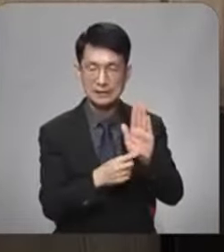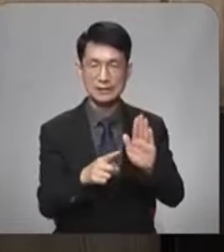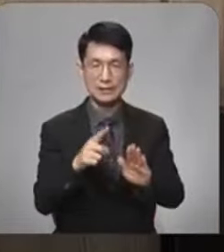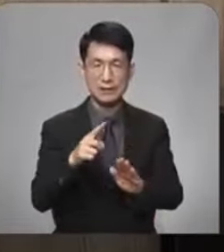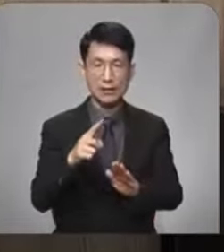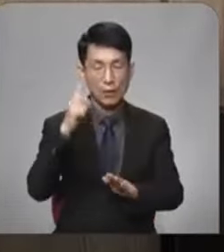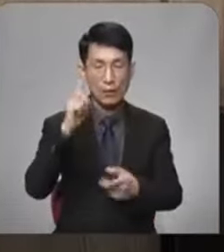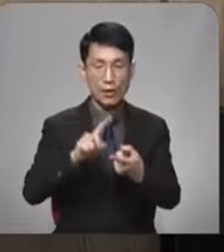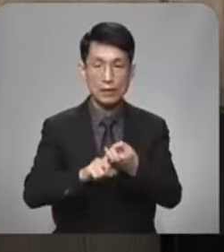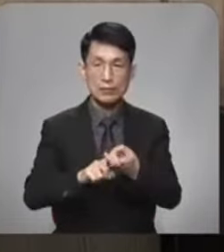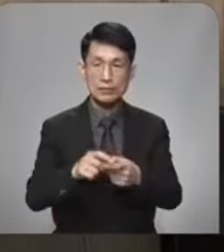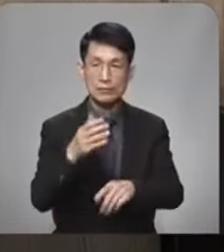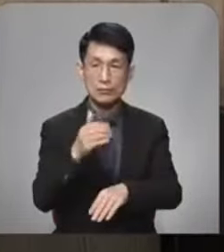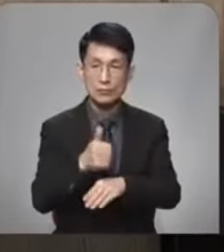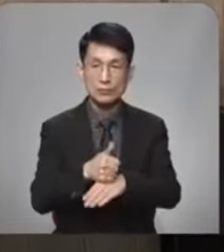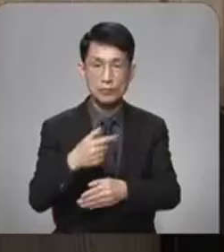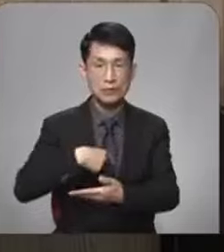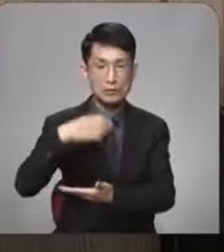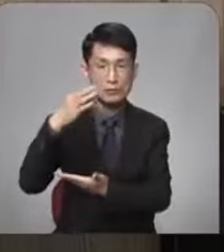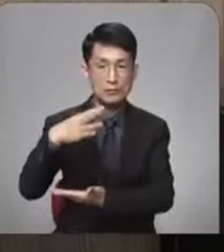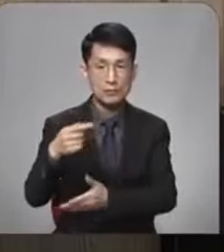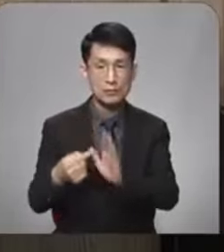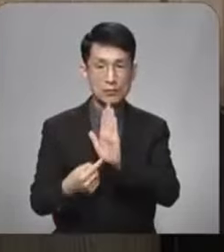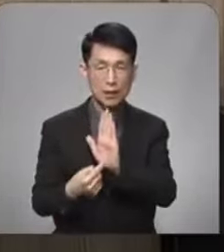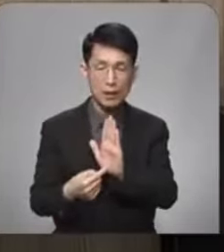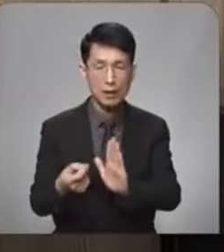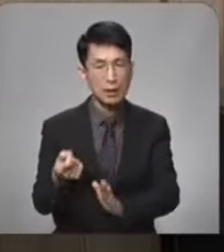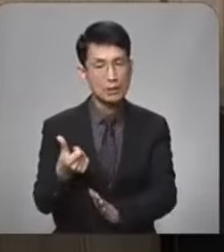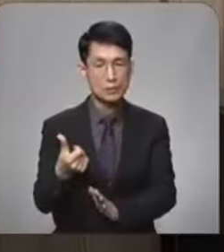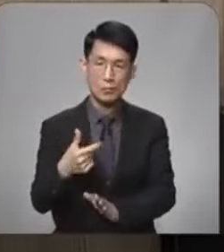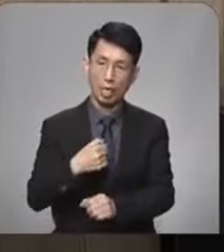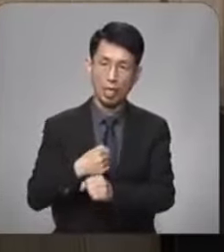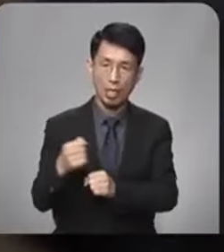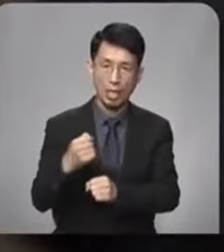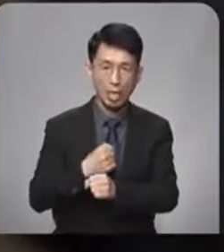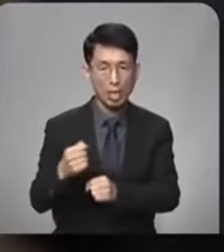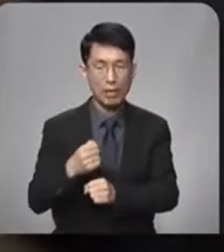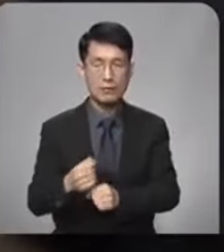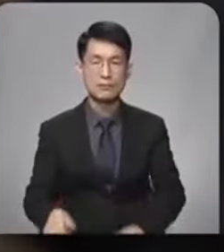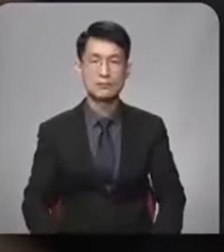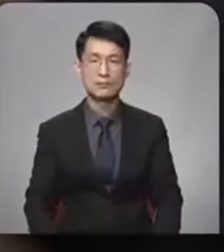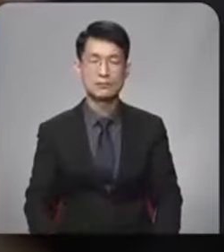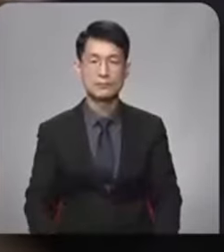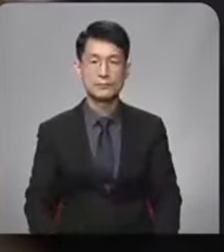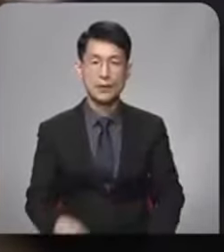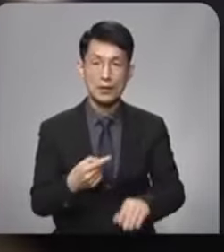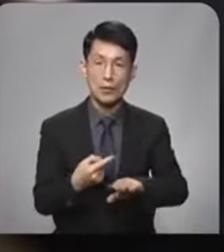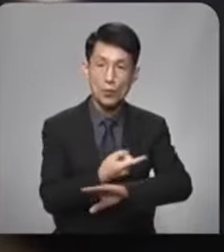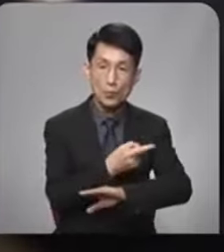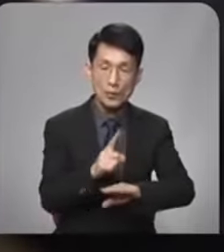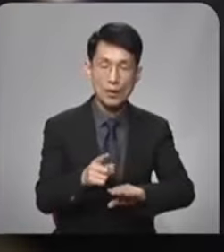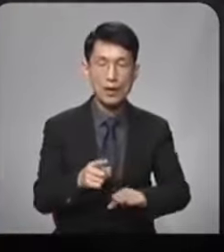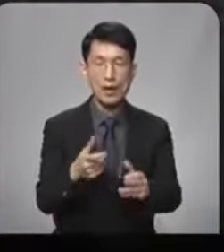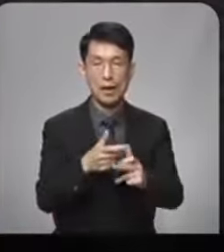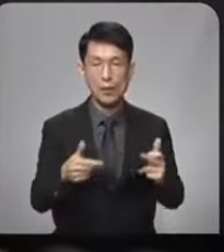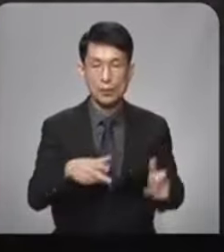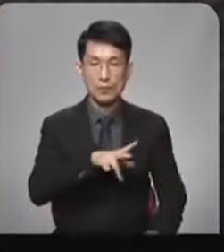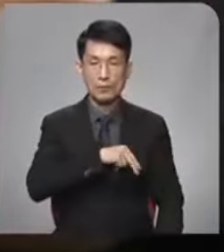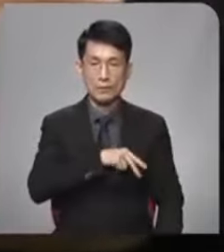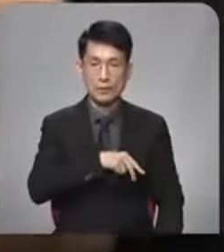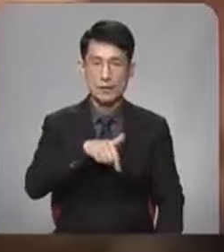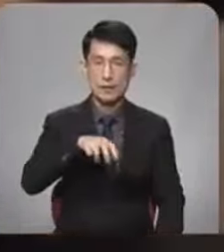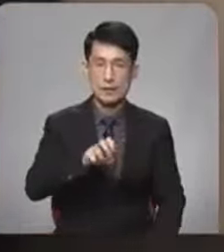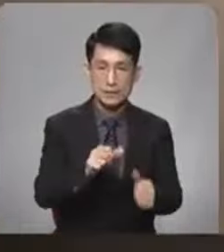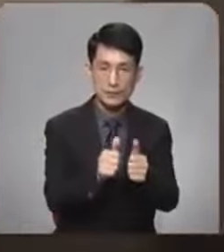이런 결과로 나와서 사실 제 입장에서 조금 당황스럽기도 하고. 이 밖에 강원도의회 김기홍, 문관현